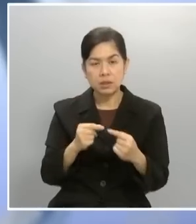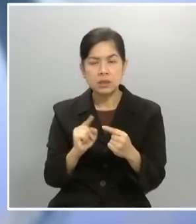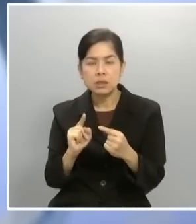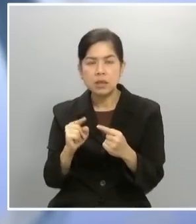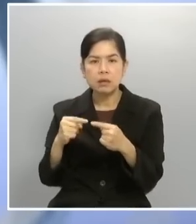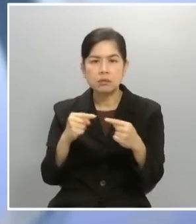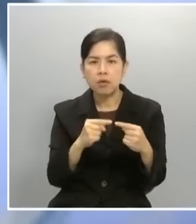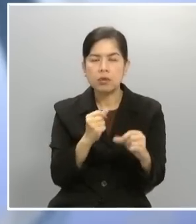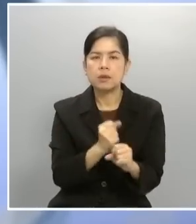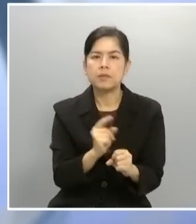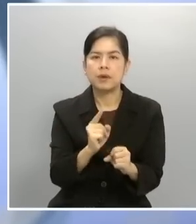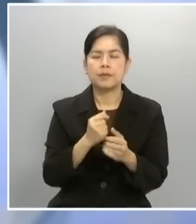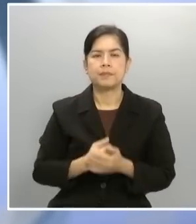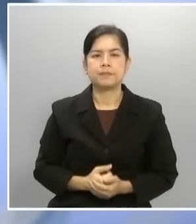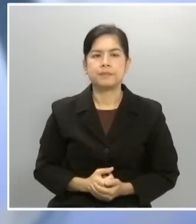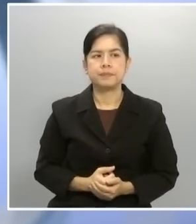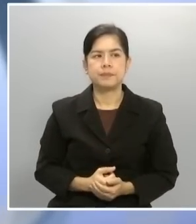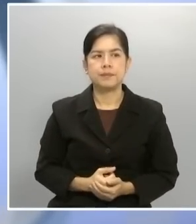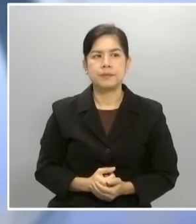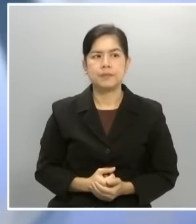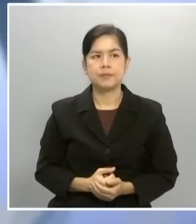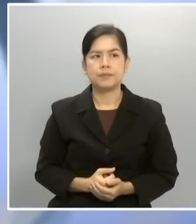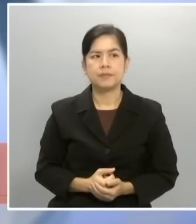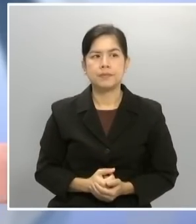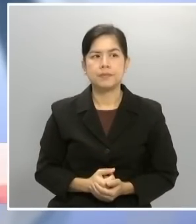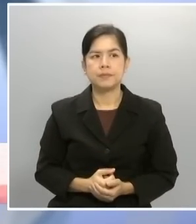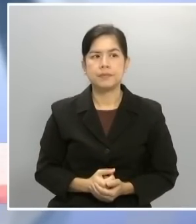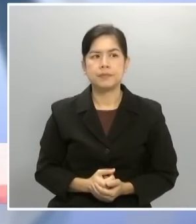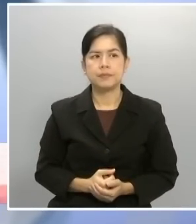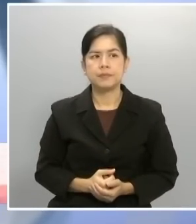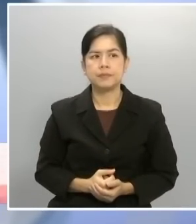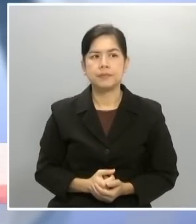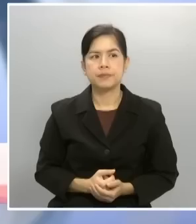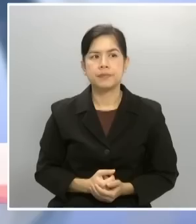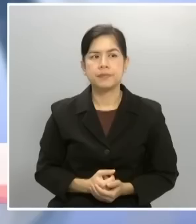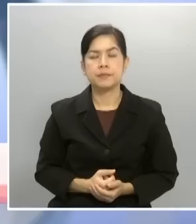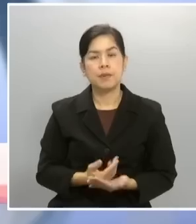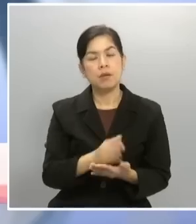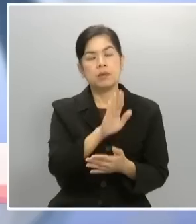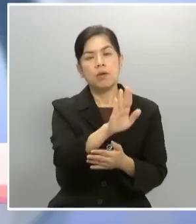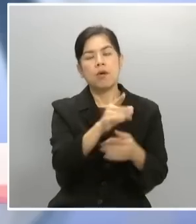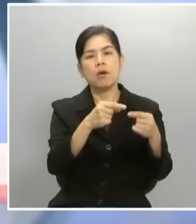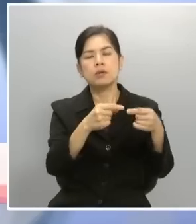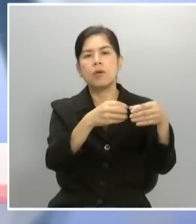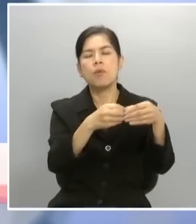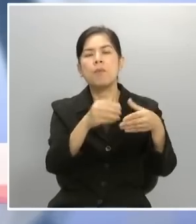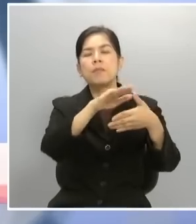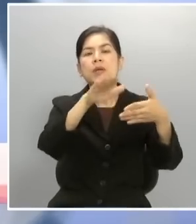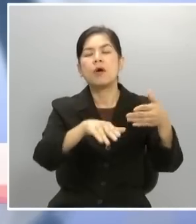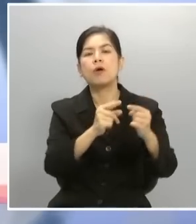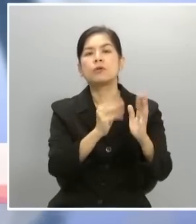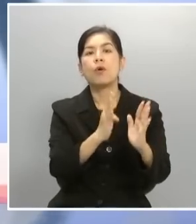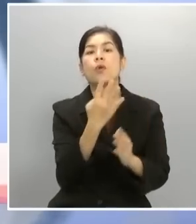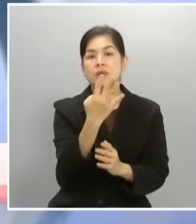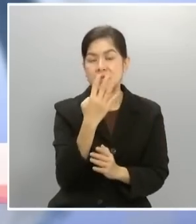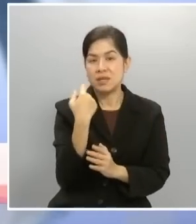นะฮะคือทางฝั่งของเอ่อทางนู้นเนี่ยมีการเคลียร์มั้ยมีการติดต่อมามั้ยมีนะ